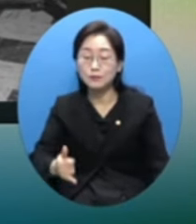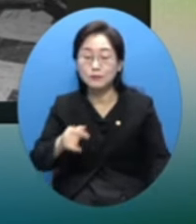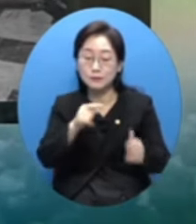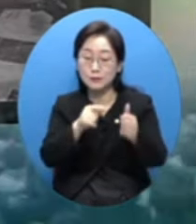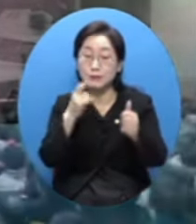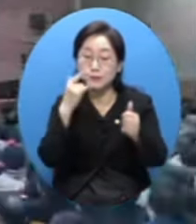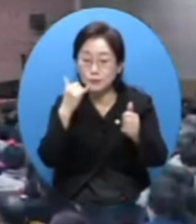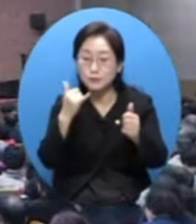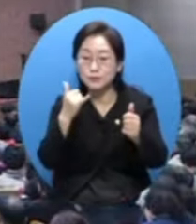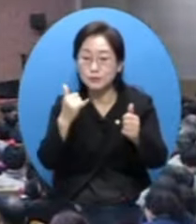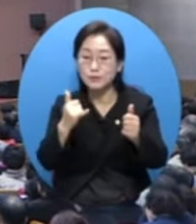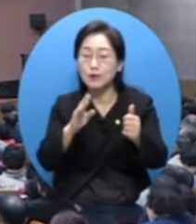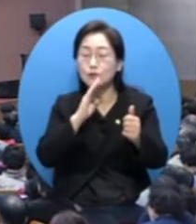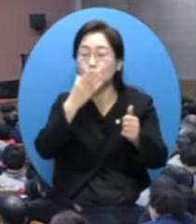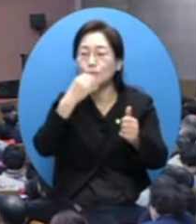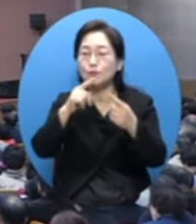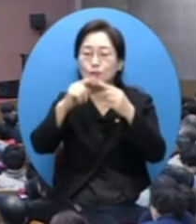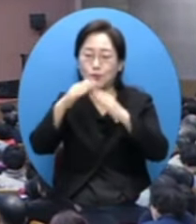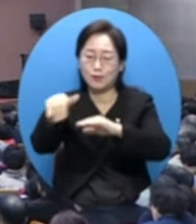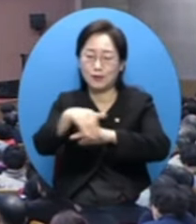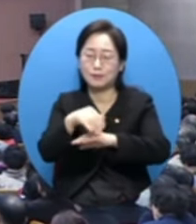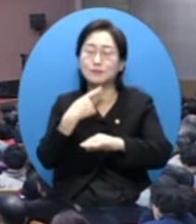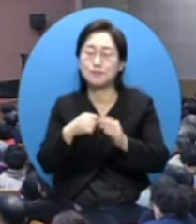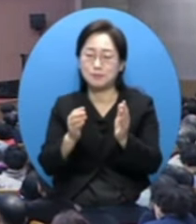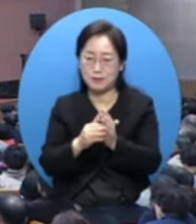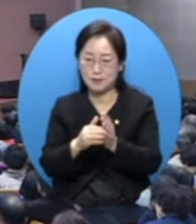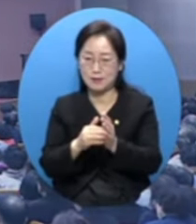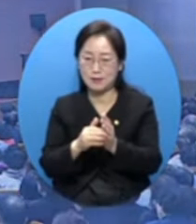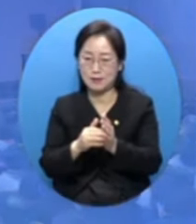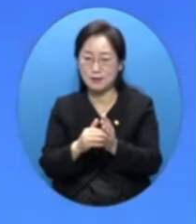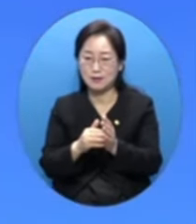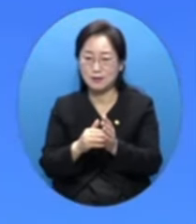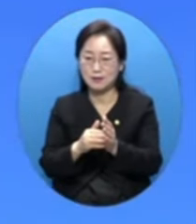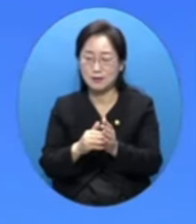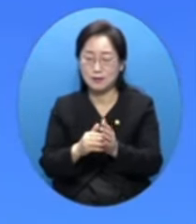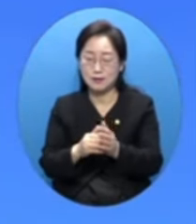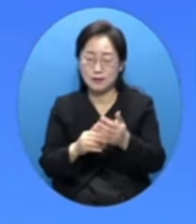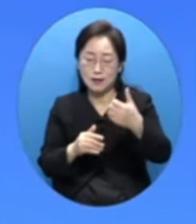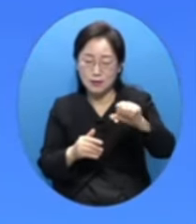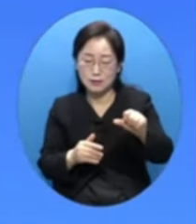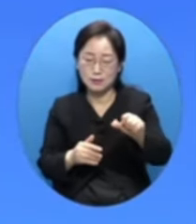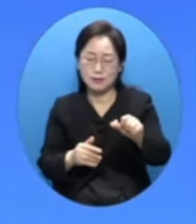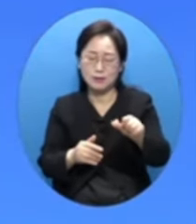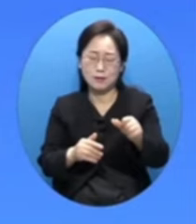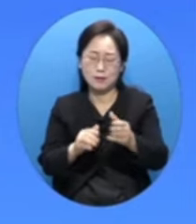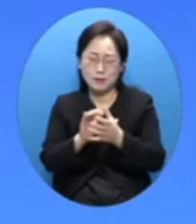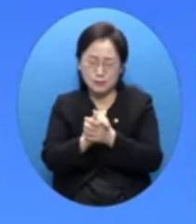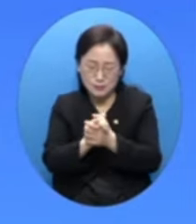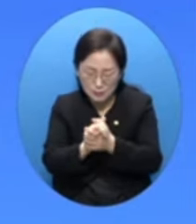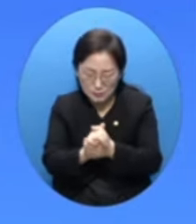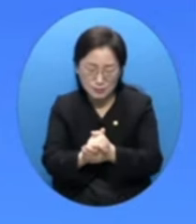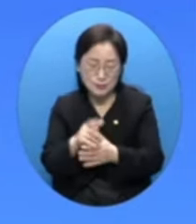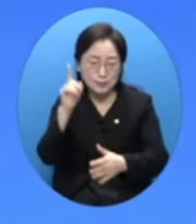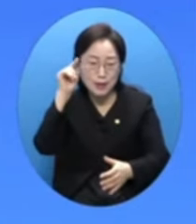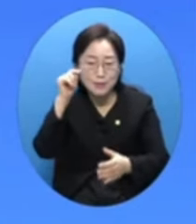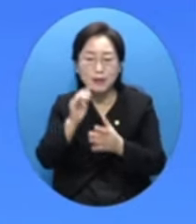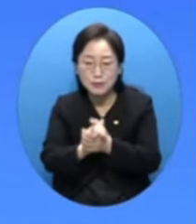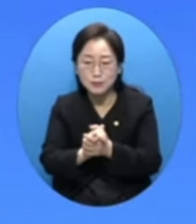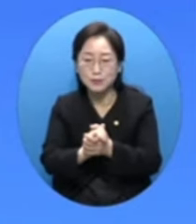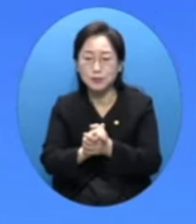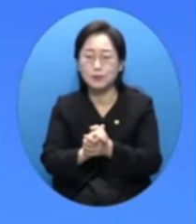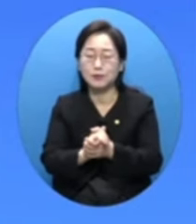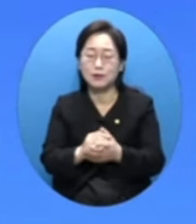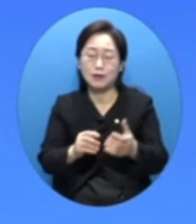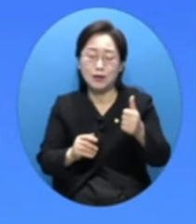부모님이 순봉 교 교인입니다 오순절교 교인인데 자식을 붙잡고 매일같이 기도했습니다 그리고